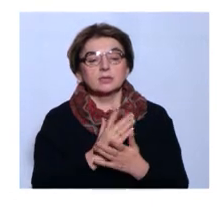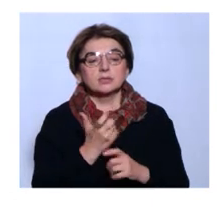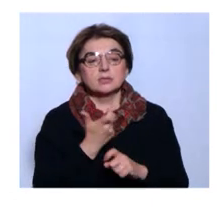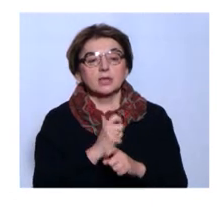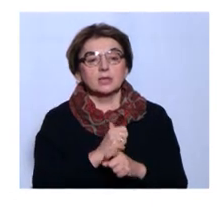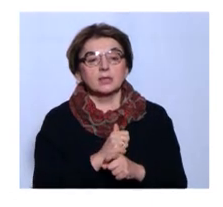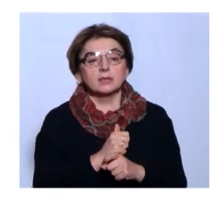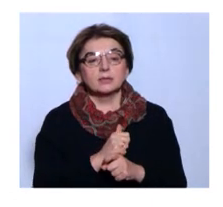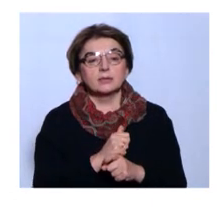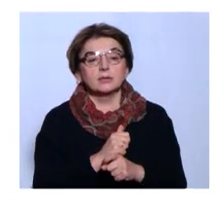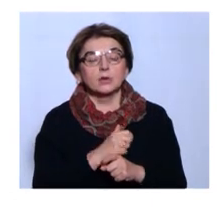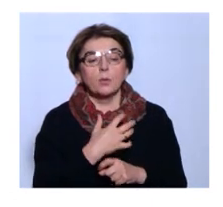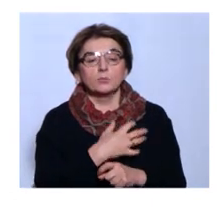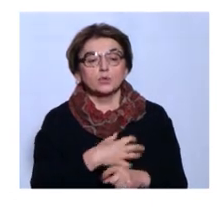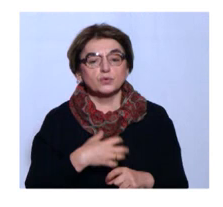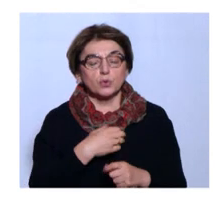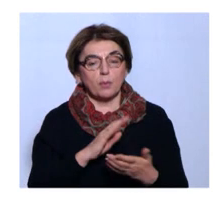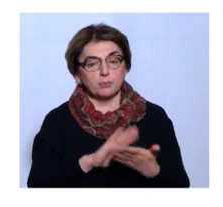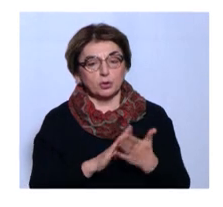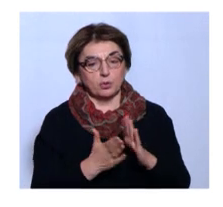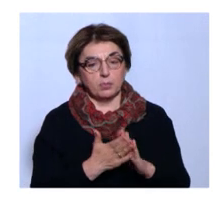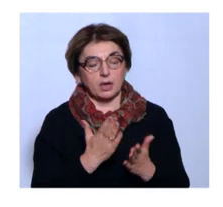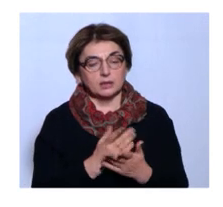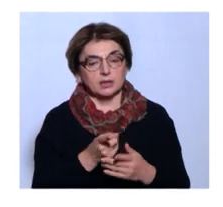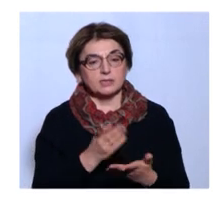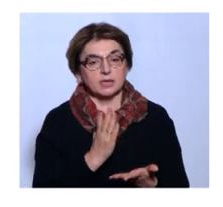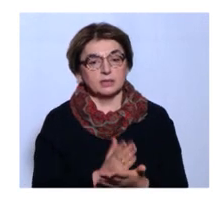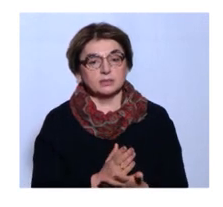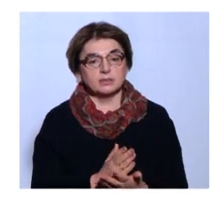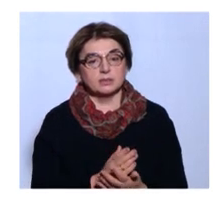ხოჭოებს ფეხს, თუ დაუშვათ ამ შემთხვევაში